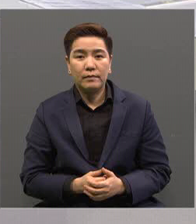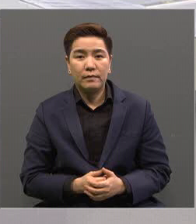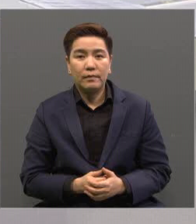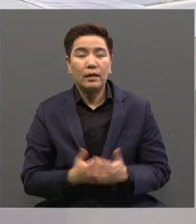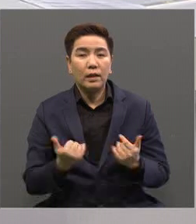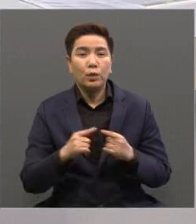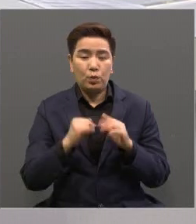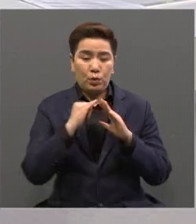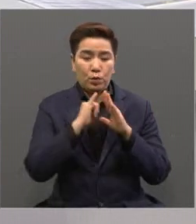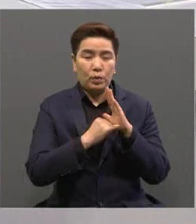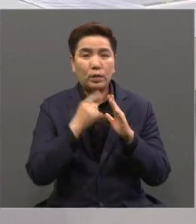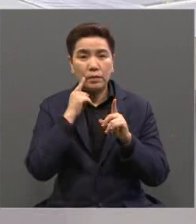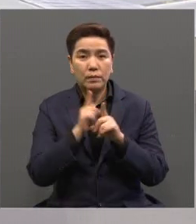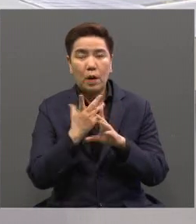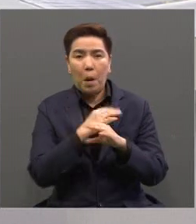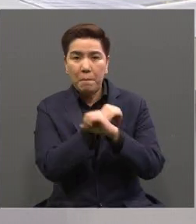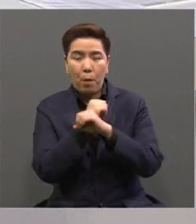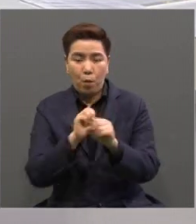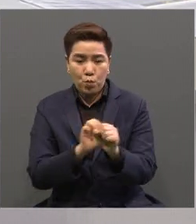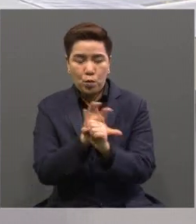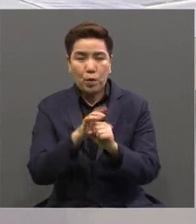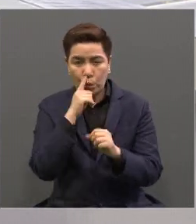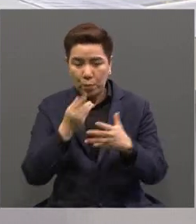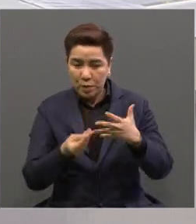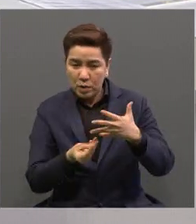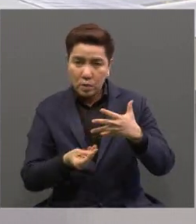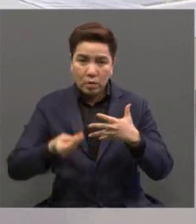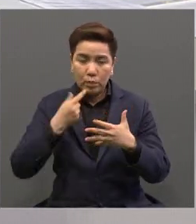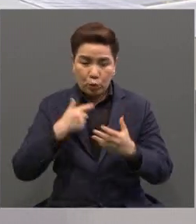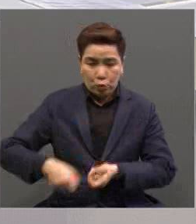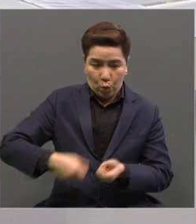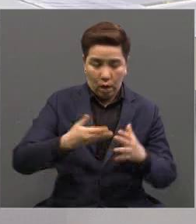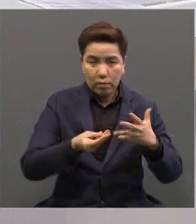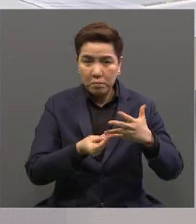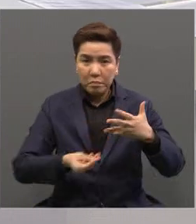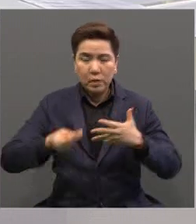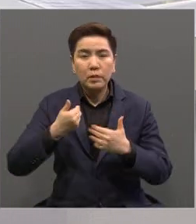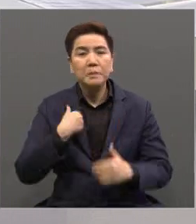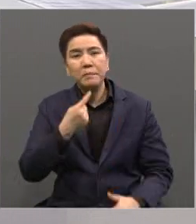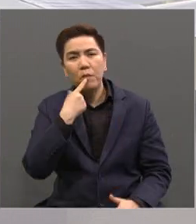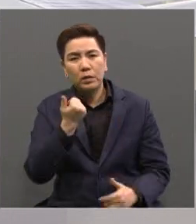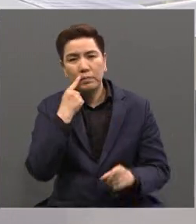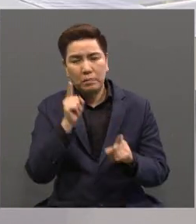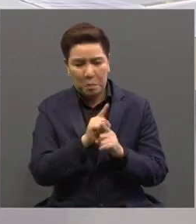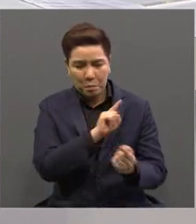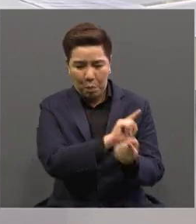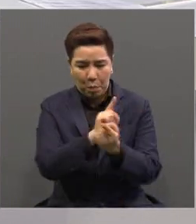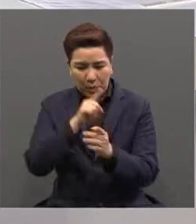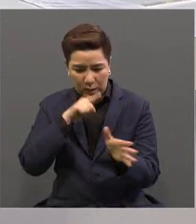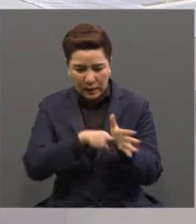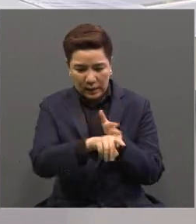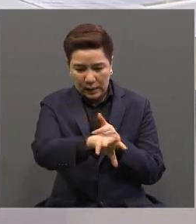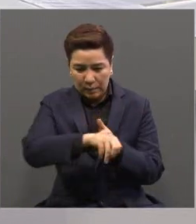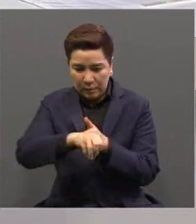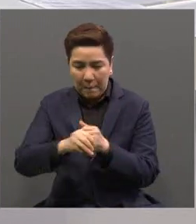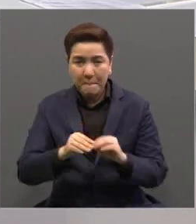ตอนนี้หลายจังหวัดเขาก็ยกระดับในการควบคุมโรคโควิด 19ขึ้นหลังสงกรานต์นะครับเพราะว่าอย่างที่บอกว่าแนวโน้มพบผู้ป่วยติดเชื้อเนี่ย